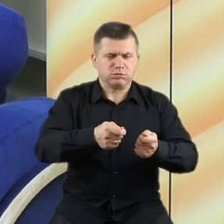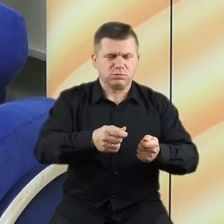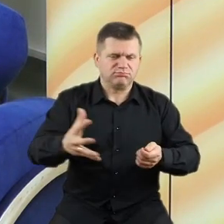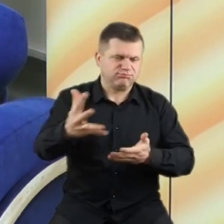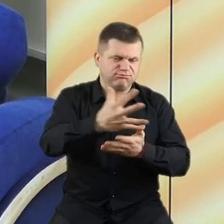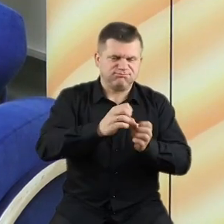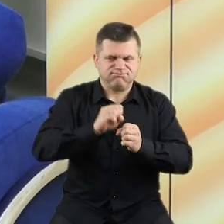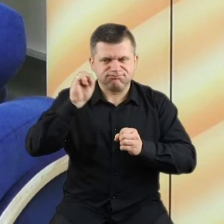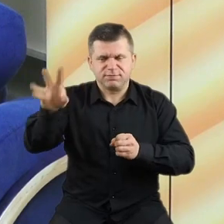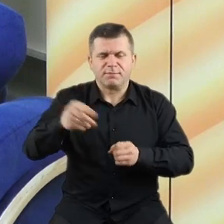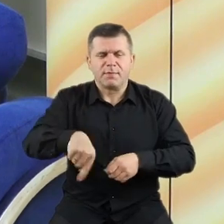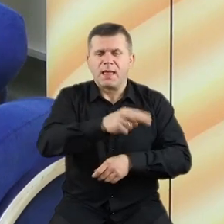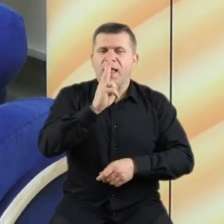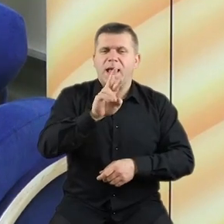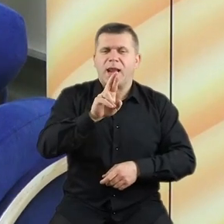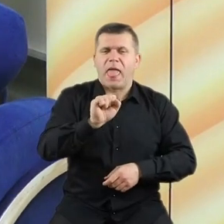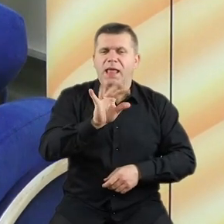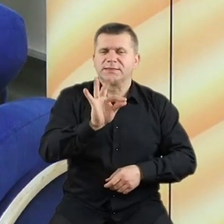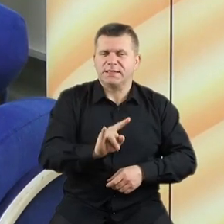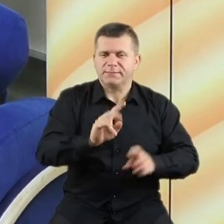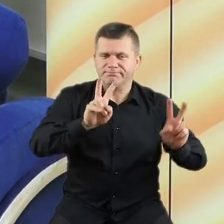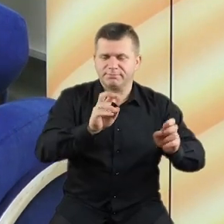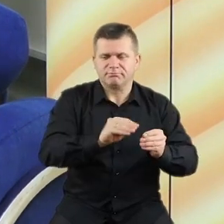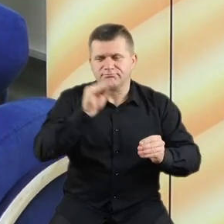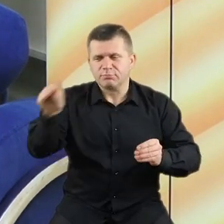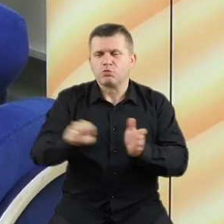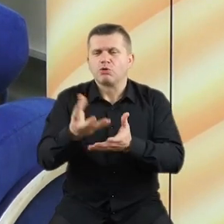przesiedleni z tak zwanych Kresów na tak zwane ziemie odzyskane,